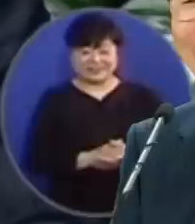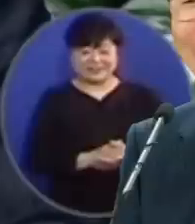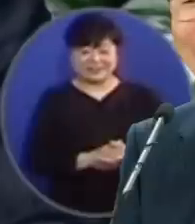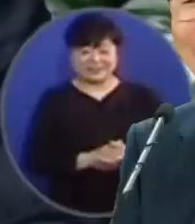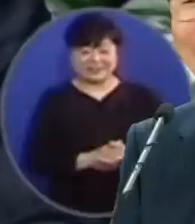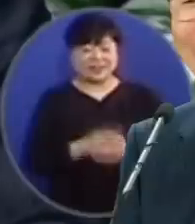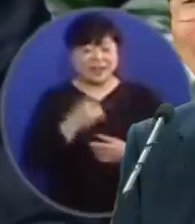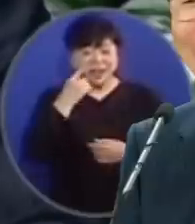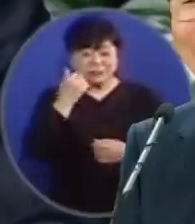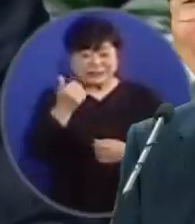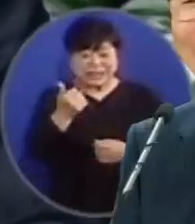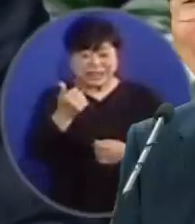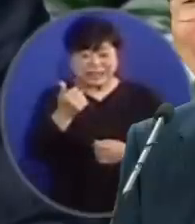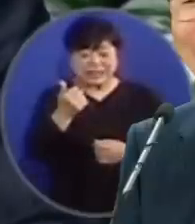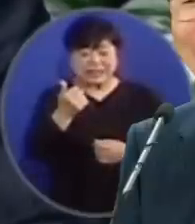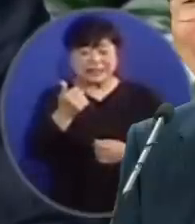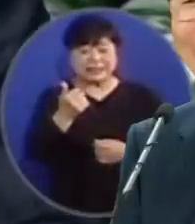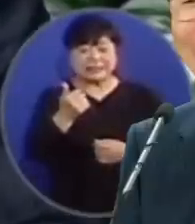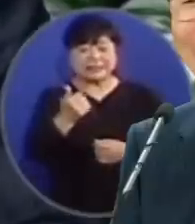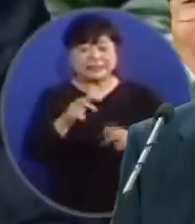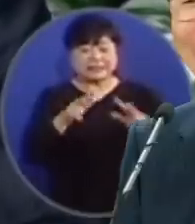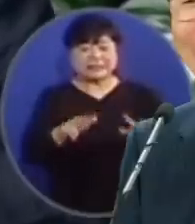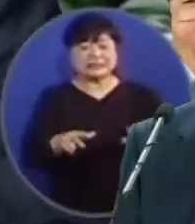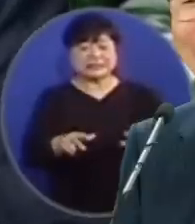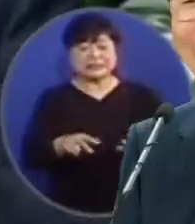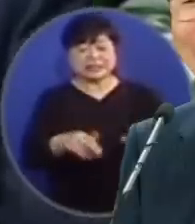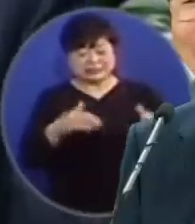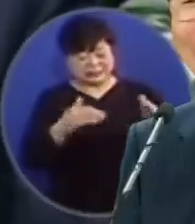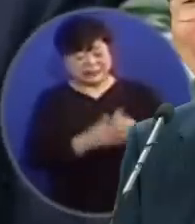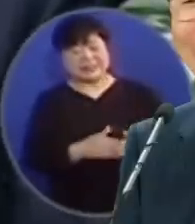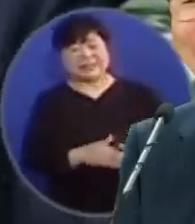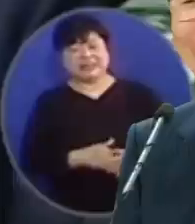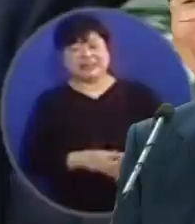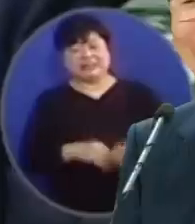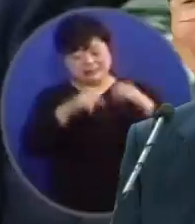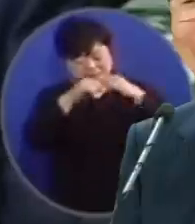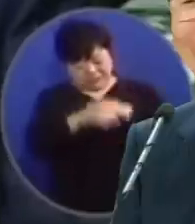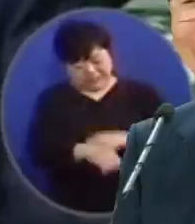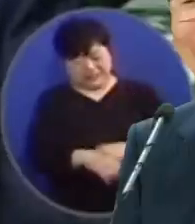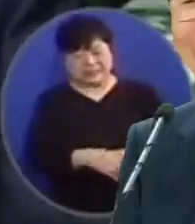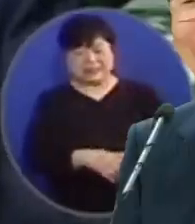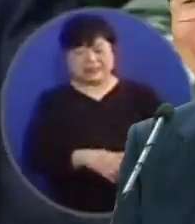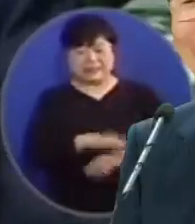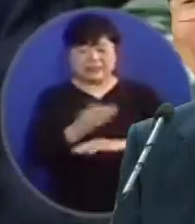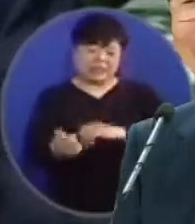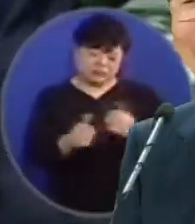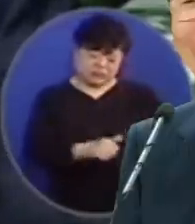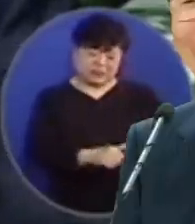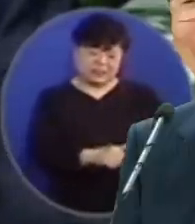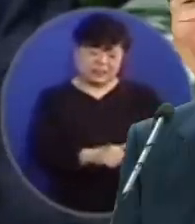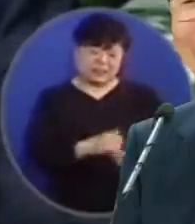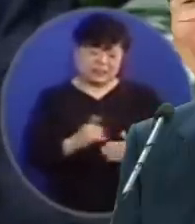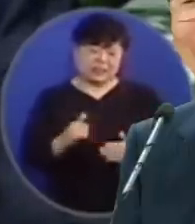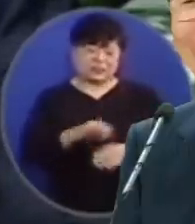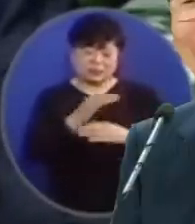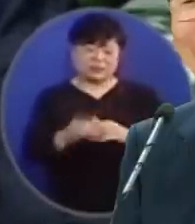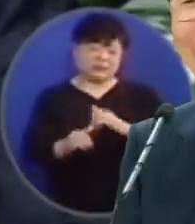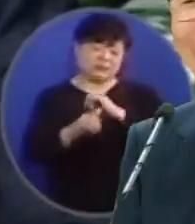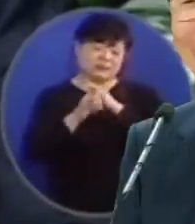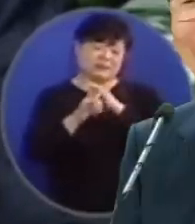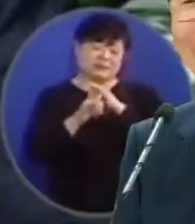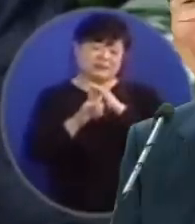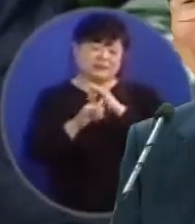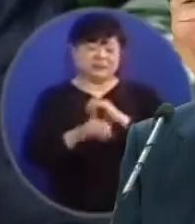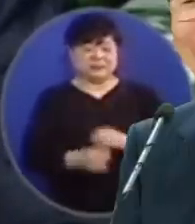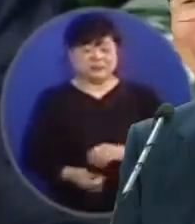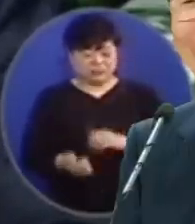그런데 아버지가 이제는 다 죽었다, 우리 그만 가족들 전부 다